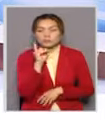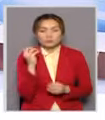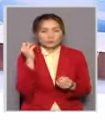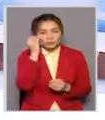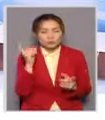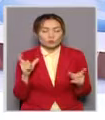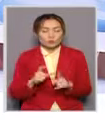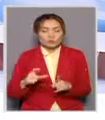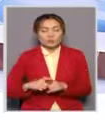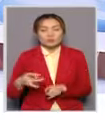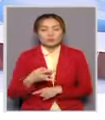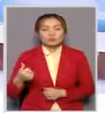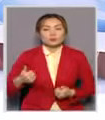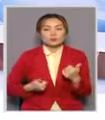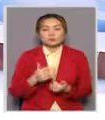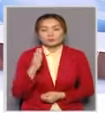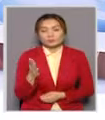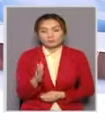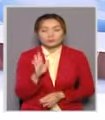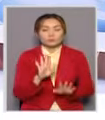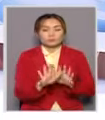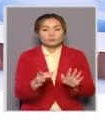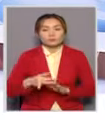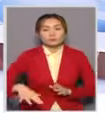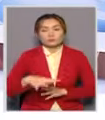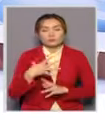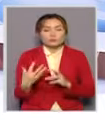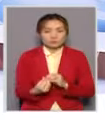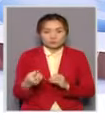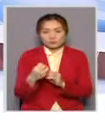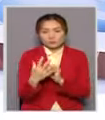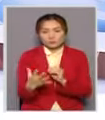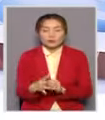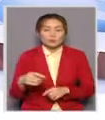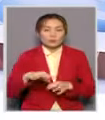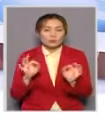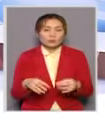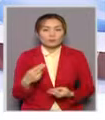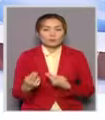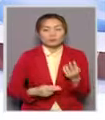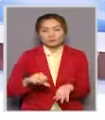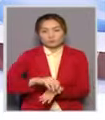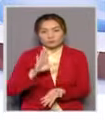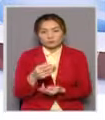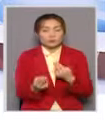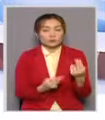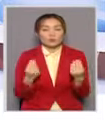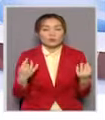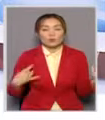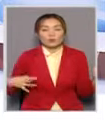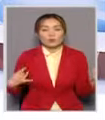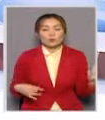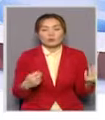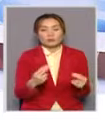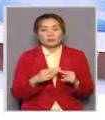сөзі домбыра» атты республикалық симпозиум өтеді. Көрмеге еліміздің түкпір-түкпірінен 15 қылқалам шебер қатыспақ. Суретшілер қасиетті домбыра